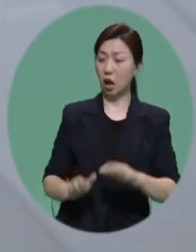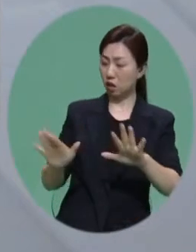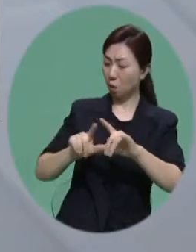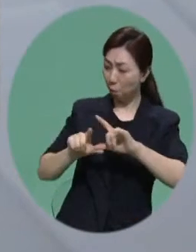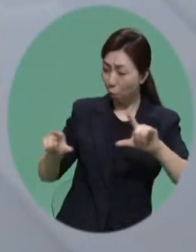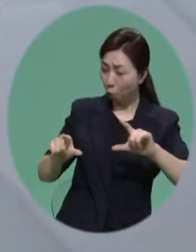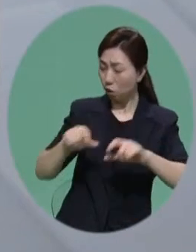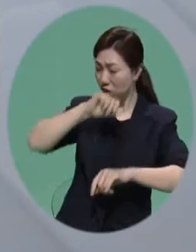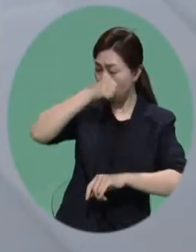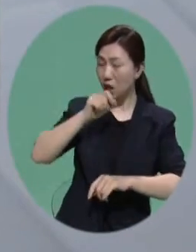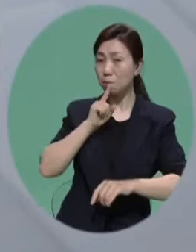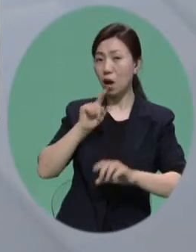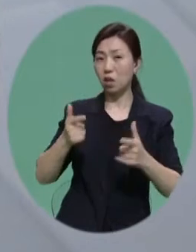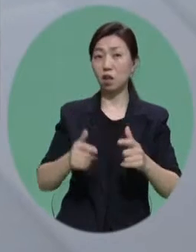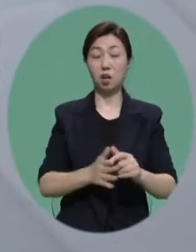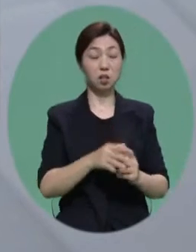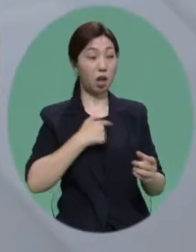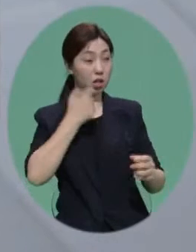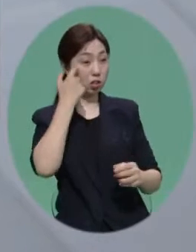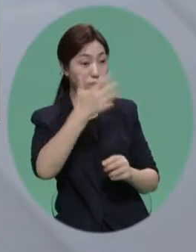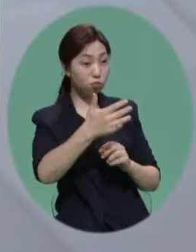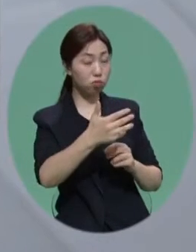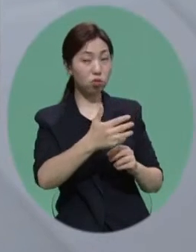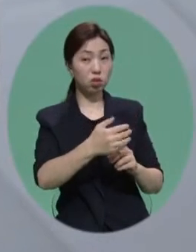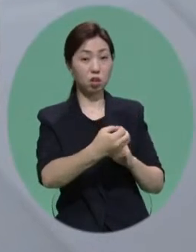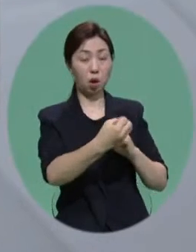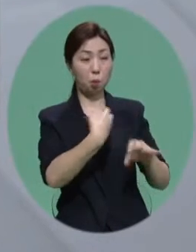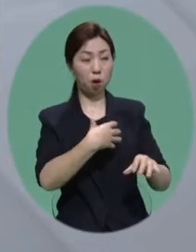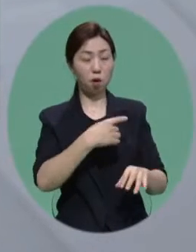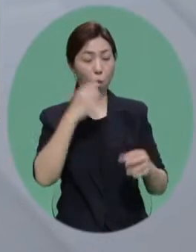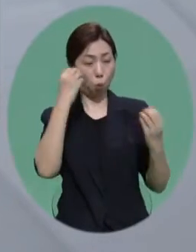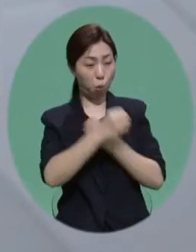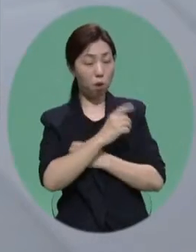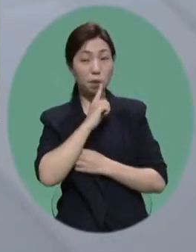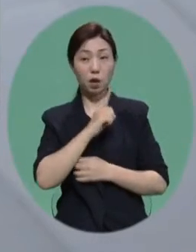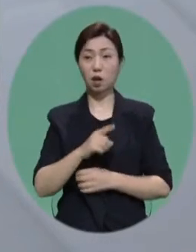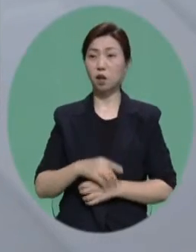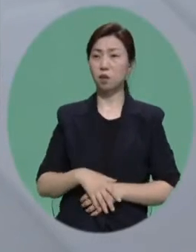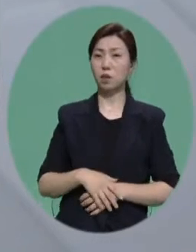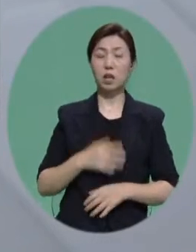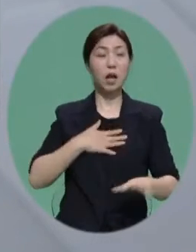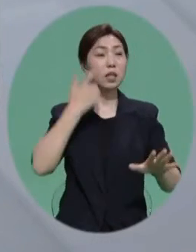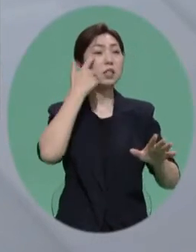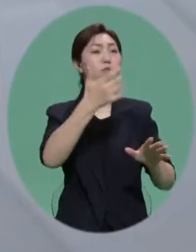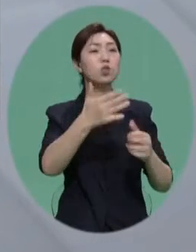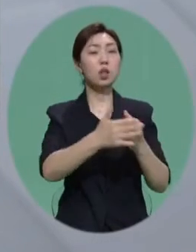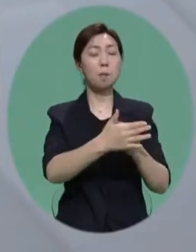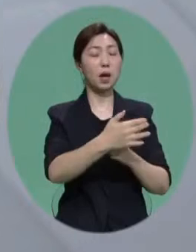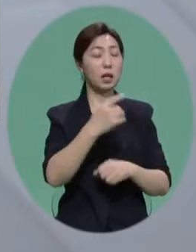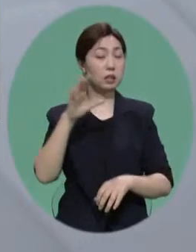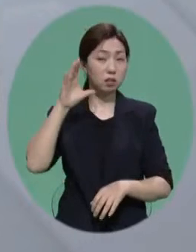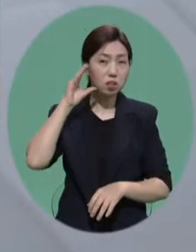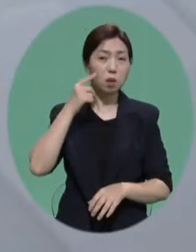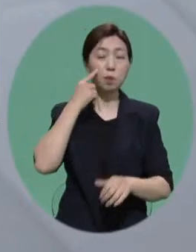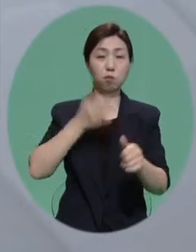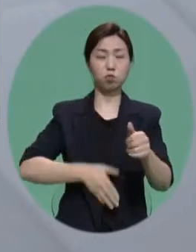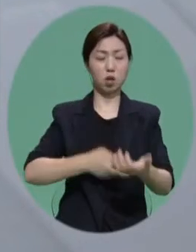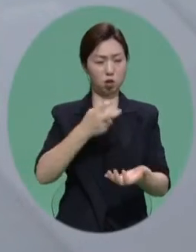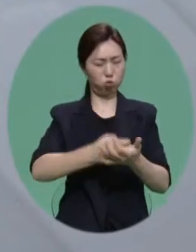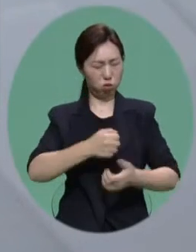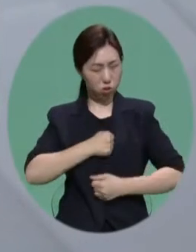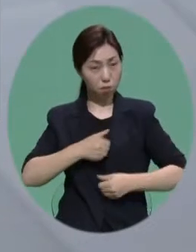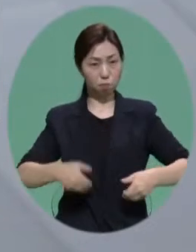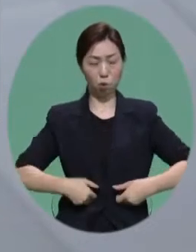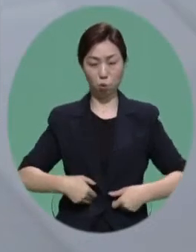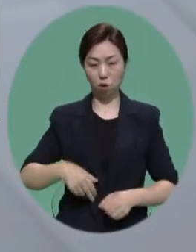지상 달라 제가 개선하고 할 때는 들어주세요 아 네 제가 제대로 위기를 한 자 우애 질문할 때는 들어주세요 에 그렇게 하셔야 됩니다 규칙을 지키지